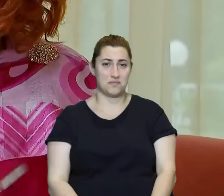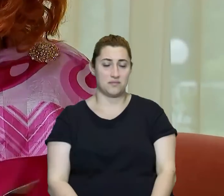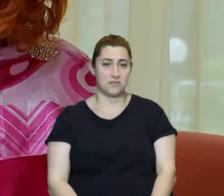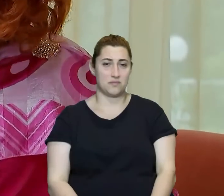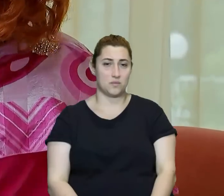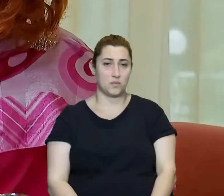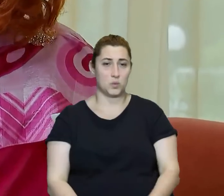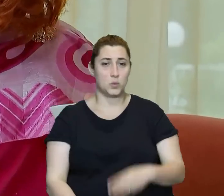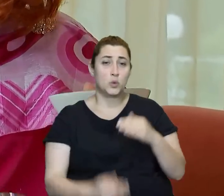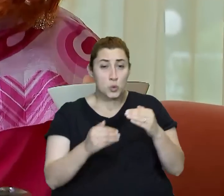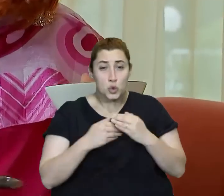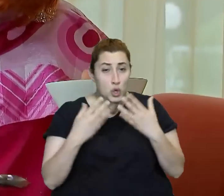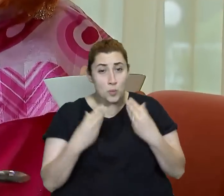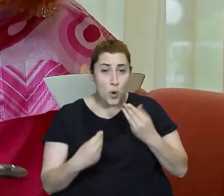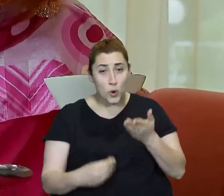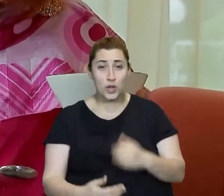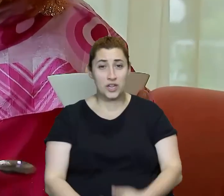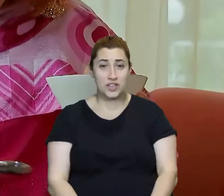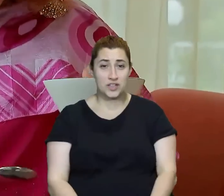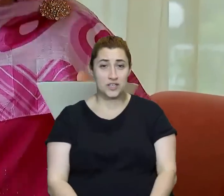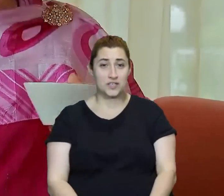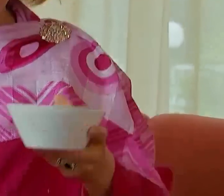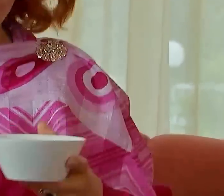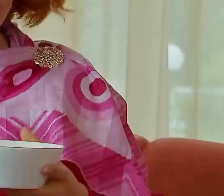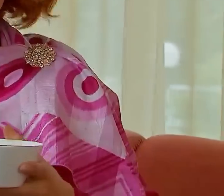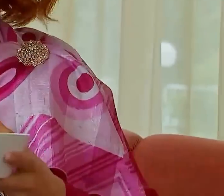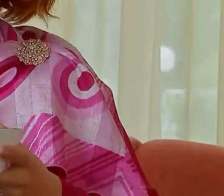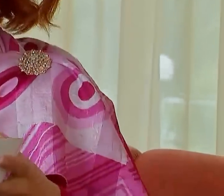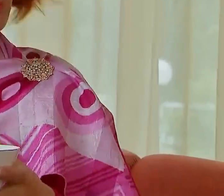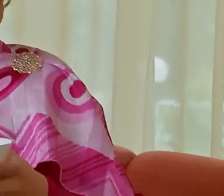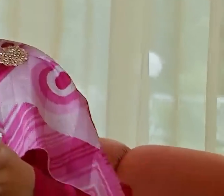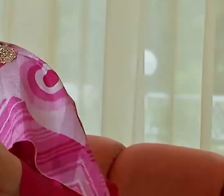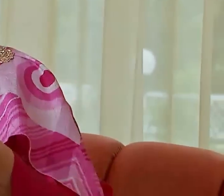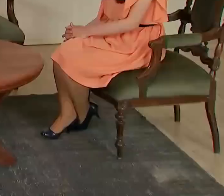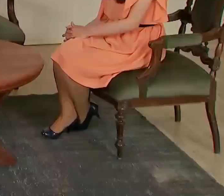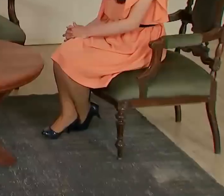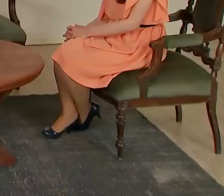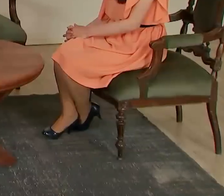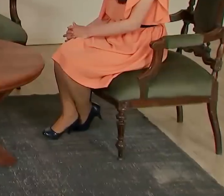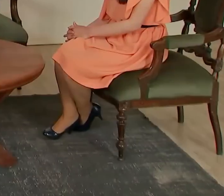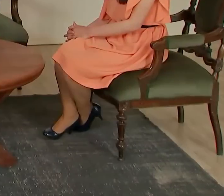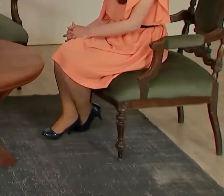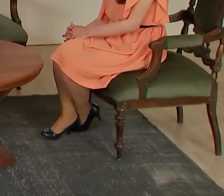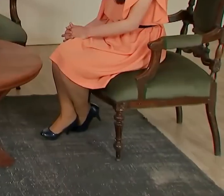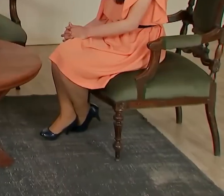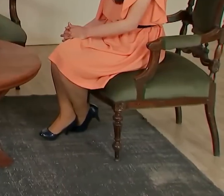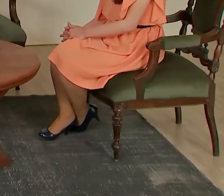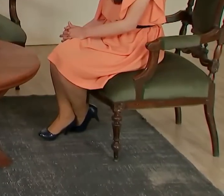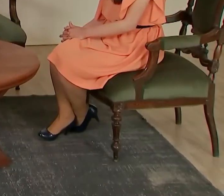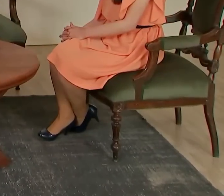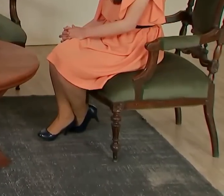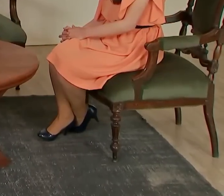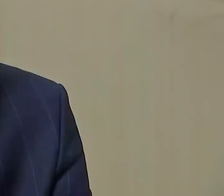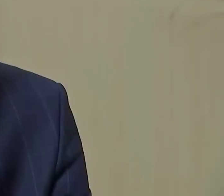Ay küçüldün mü sen yoksa? Ben benim. Göbeğini sevdi. Zehra ile Ömer çalışma odasında